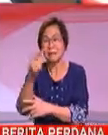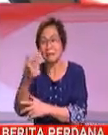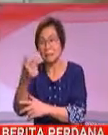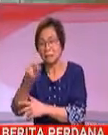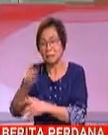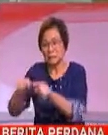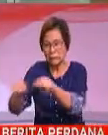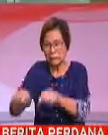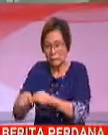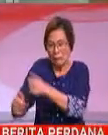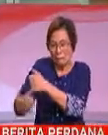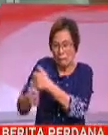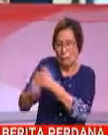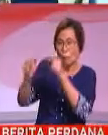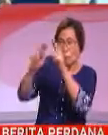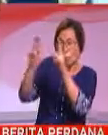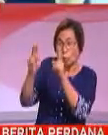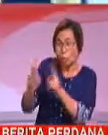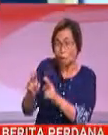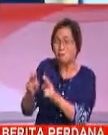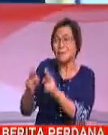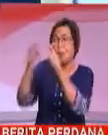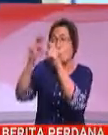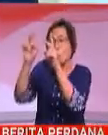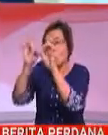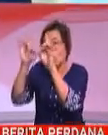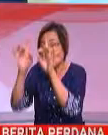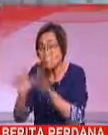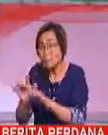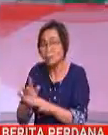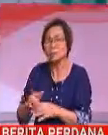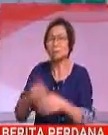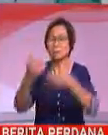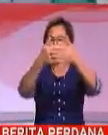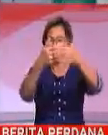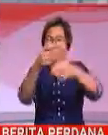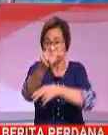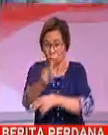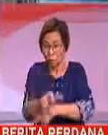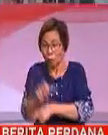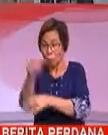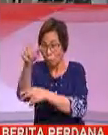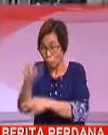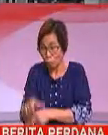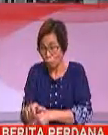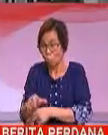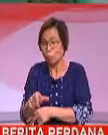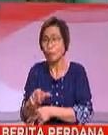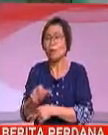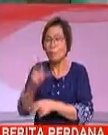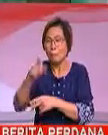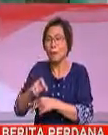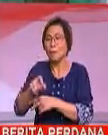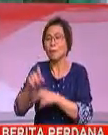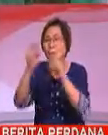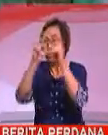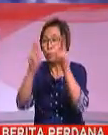berisiko tinggi sebagai ujian saringan. Berikut adalah individu yang perlu membuat ujian saringan